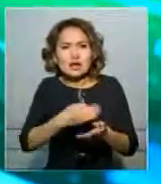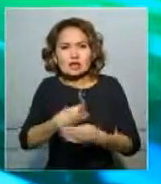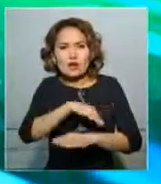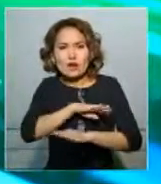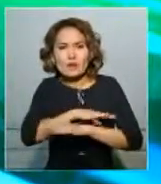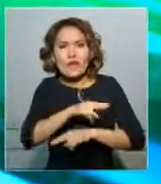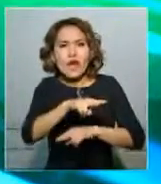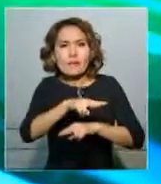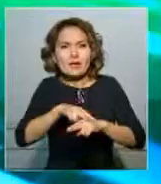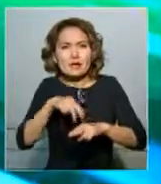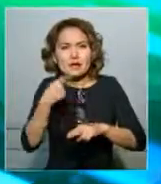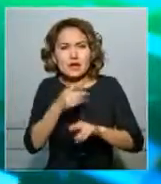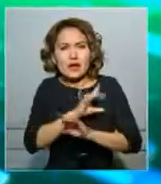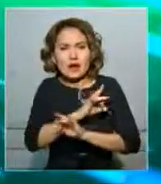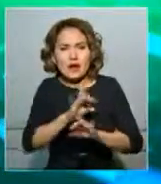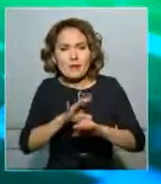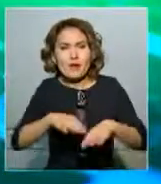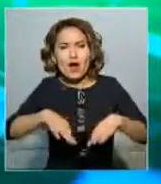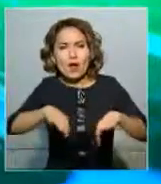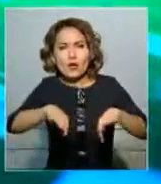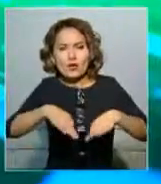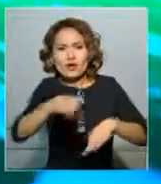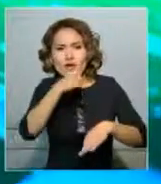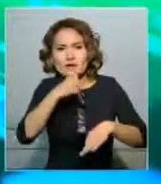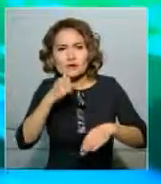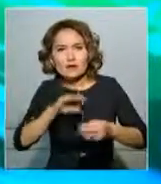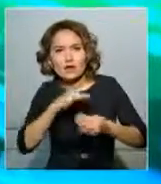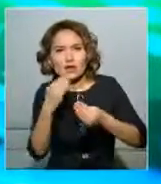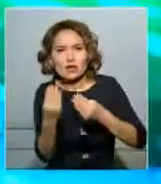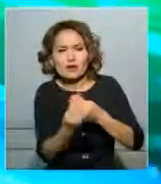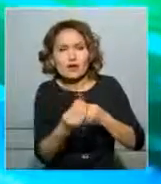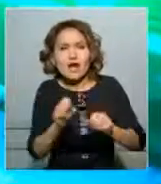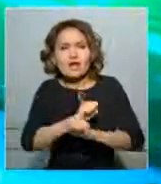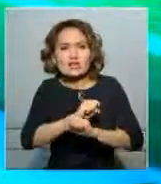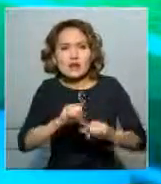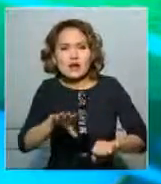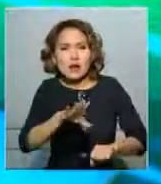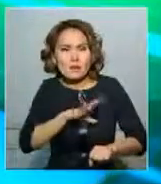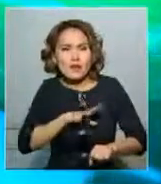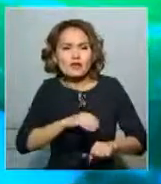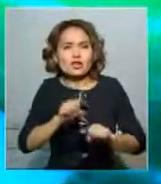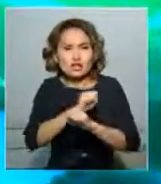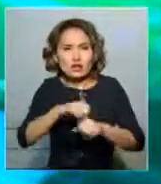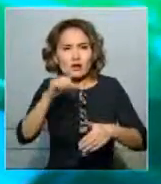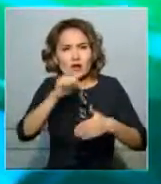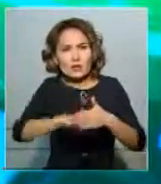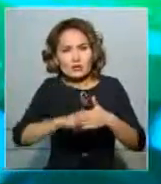Полиция өкілдерінің болжамынша көлікке жарылғыш зат орнатылған болуы мүмкін. Жарылыстың себептері анықталу үстінде.